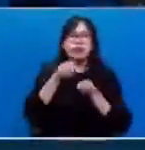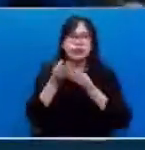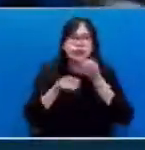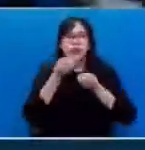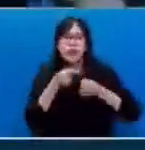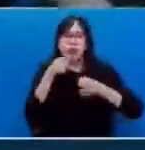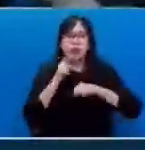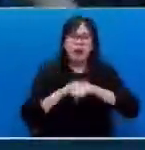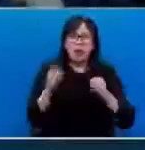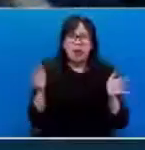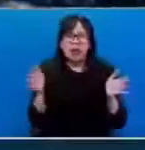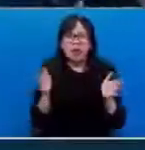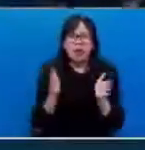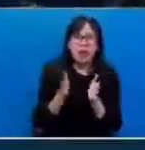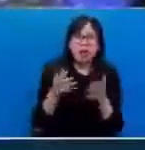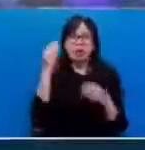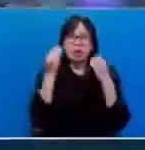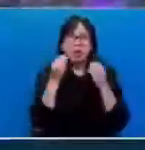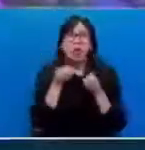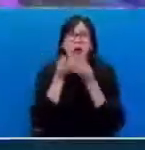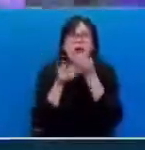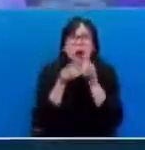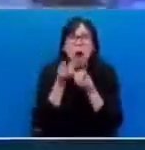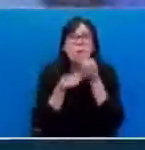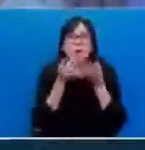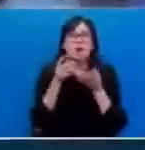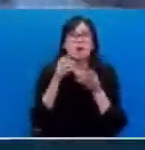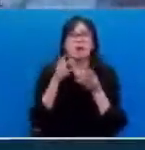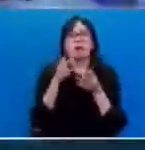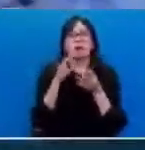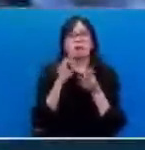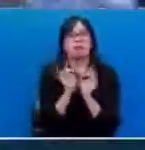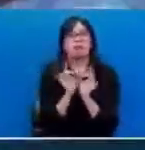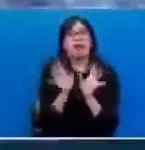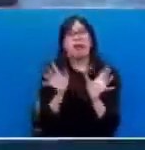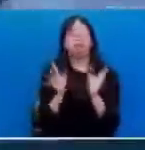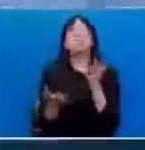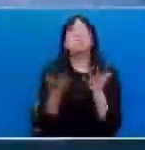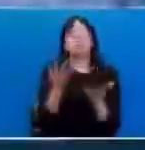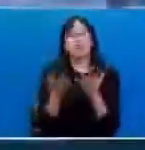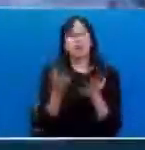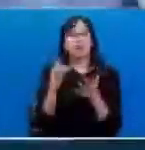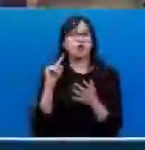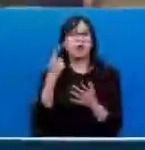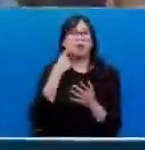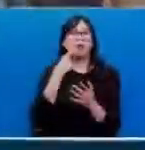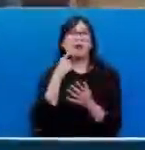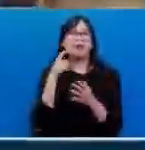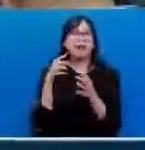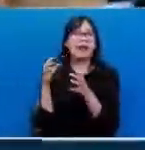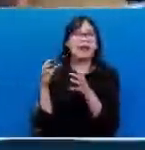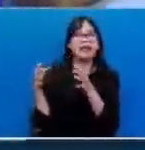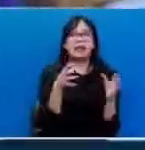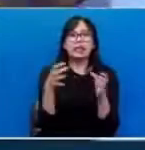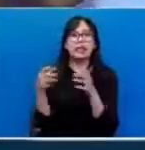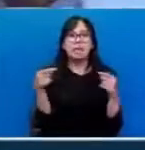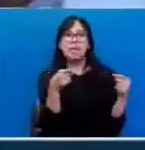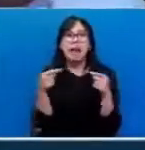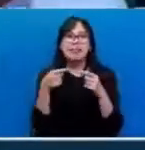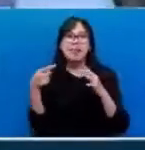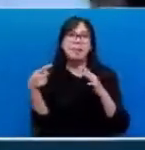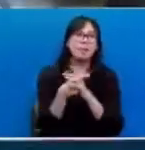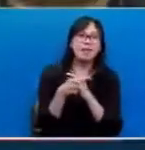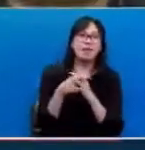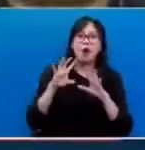untuk memformulasi eh jawaban itu dalam kaitan dengan eh sengketa hasil pemilu ya jadi eh